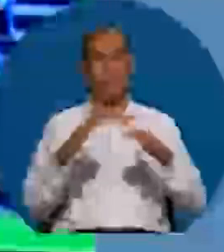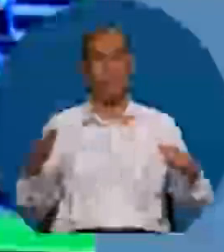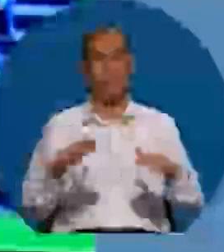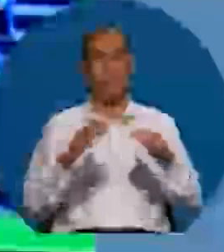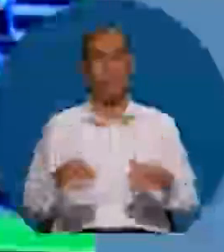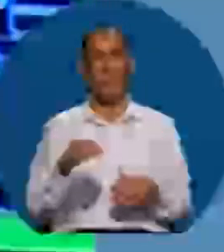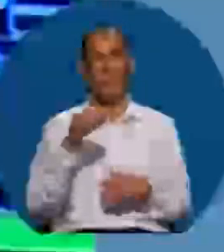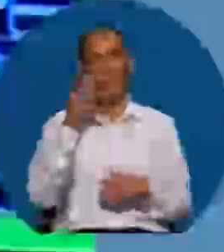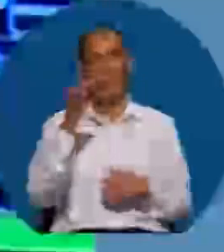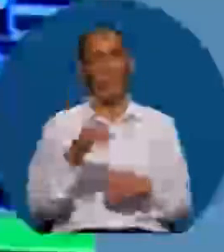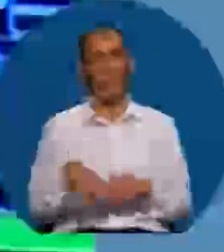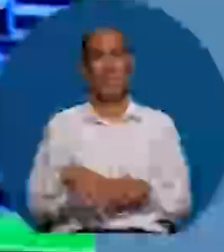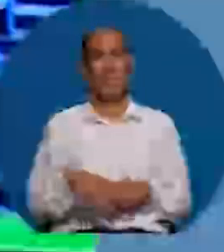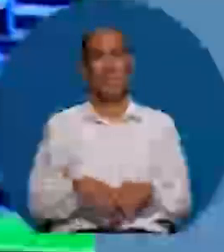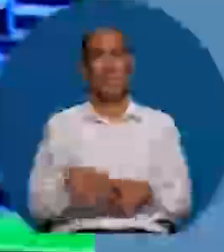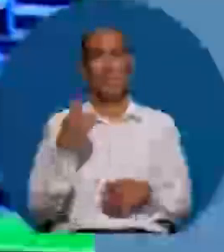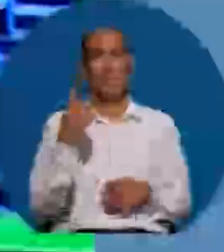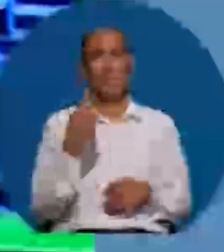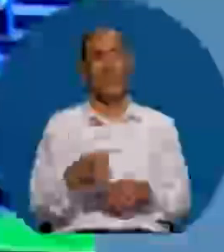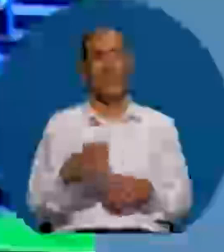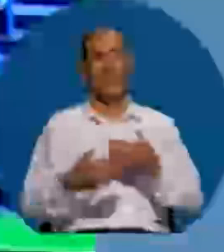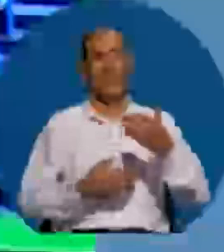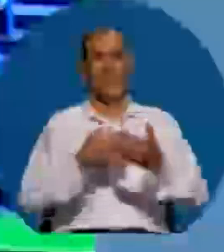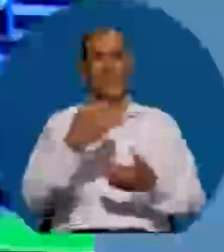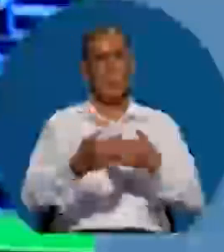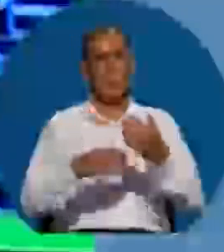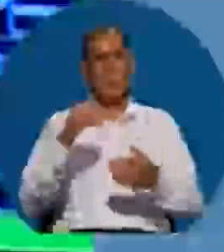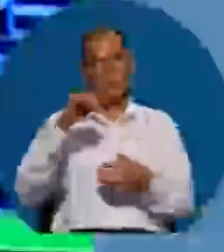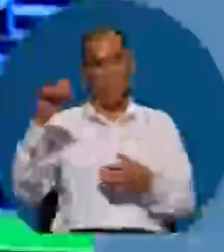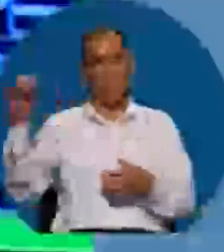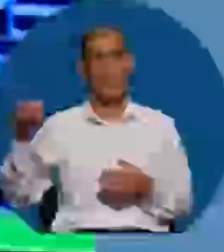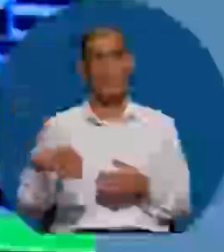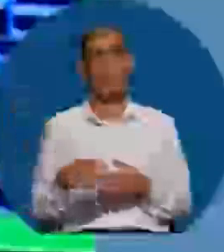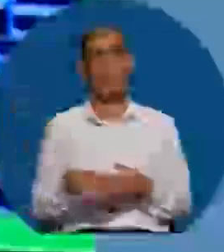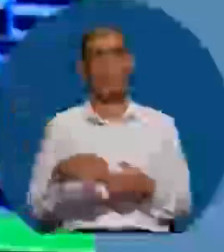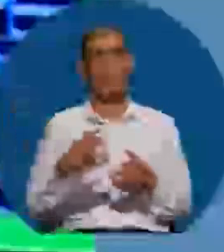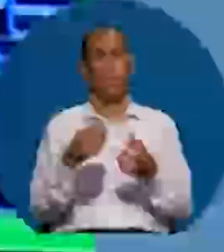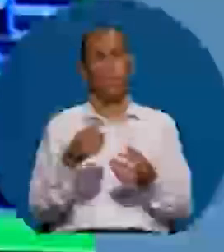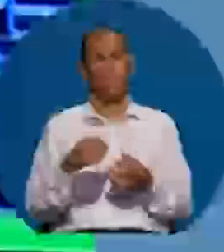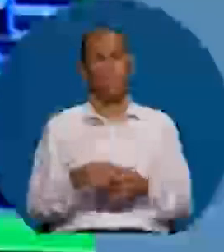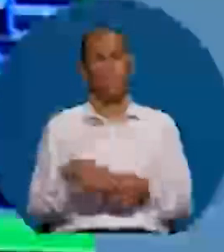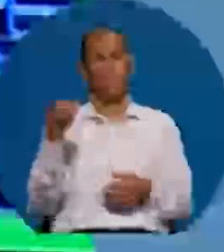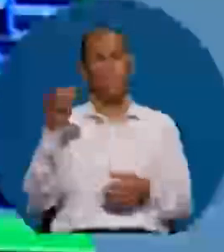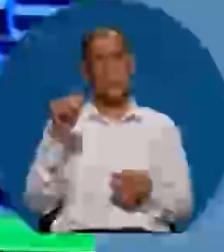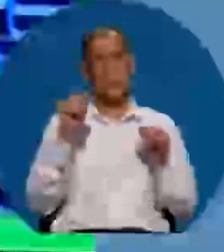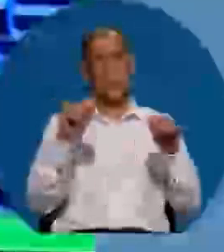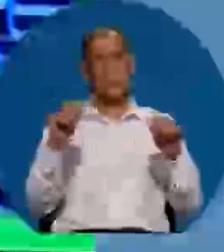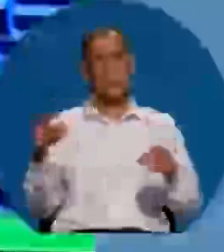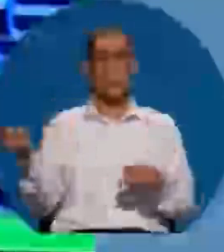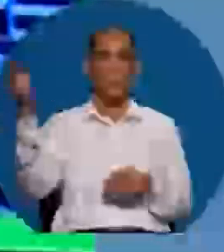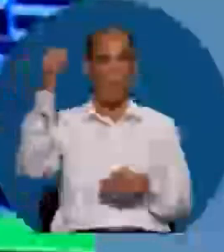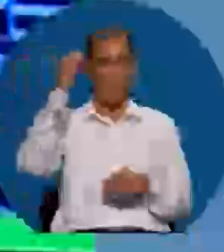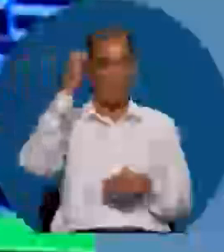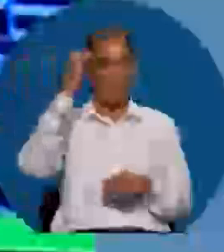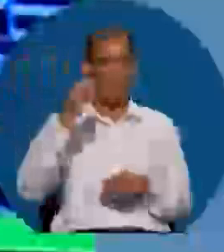Оқушылар қосықта айтып өтеді, ең дәстүрлі мектепке қадем қойып, қалем ұслағанда, ручка ұслағандағы